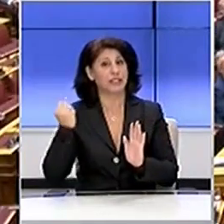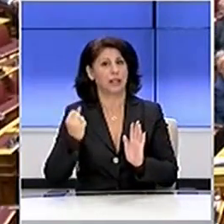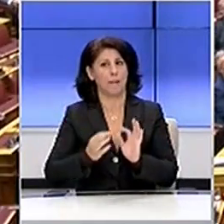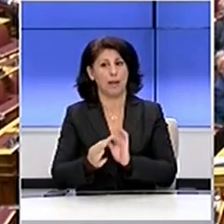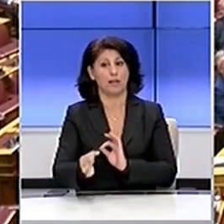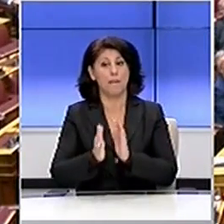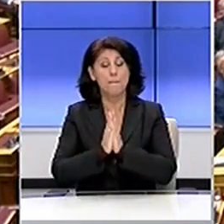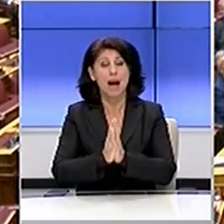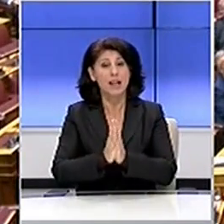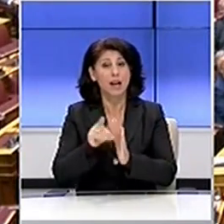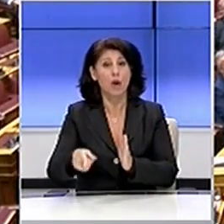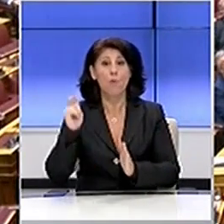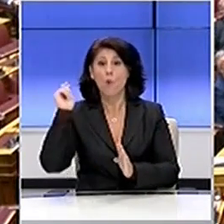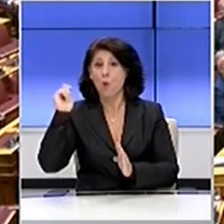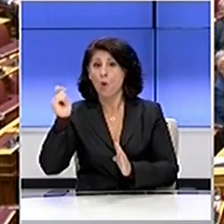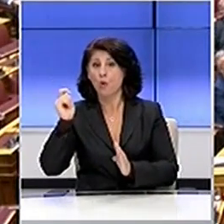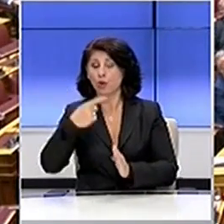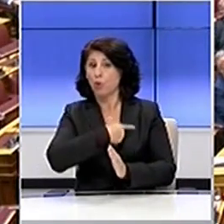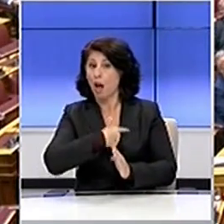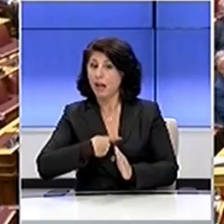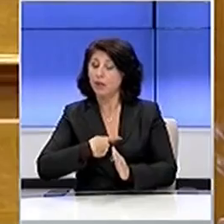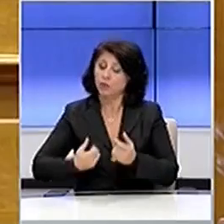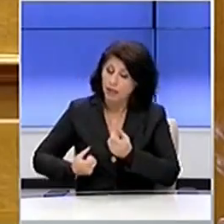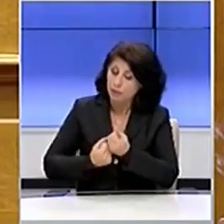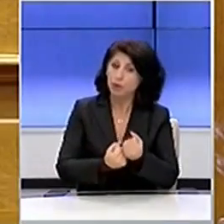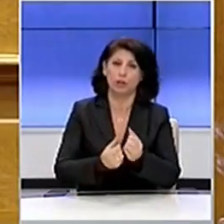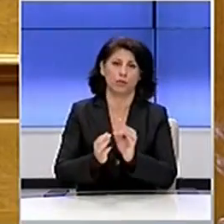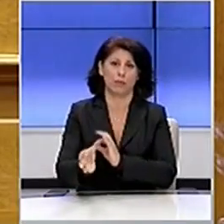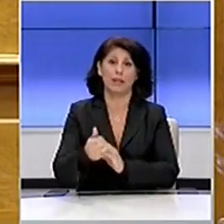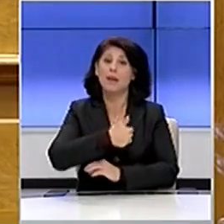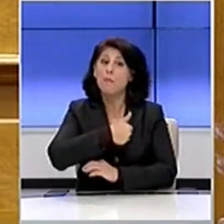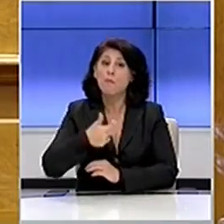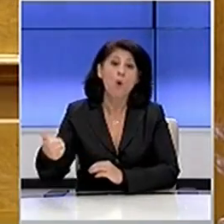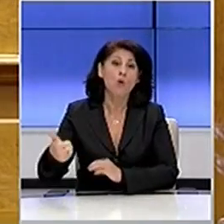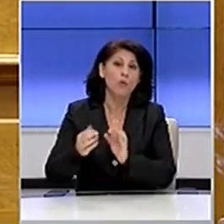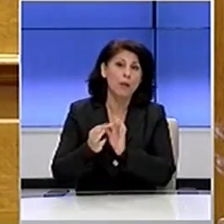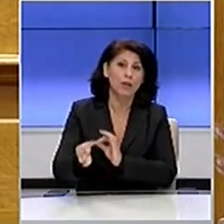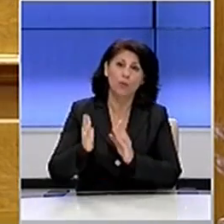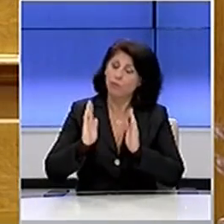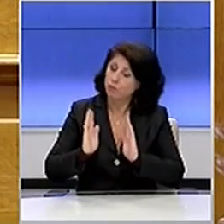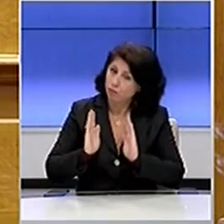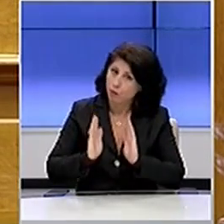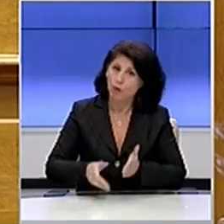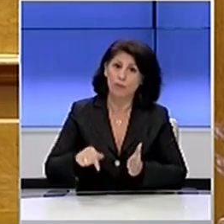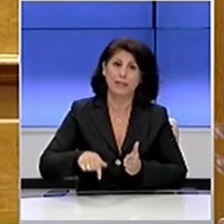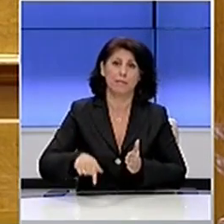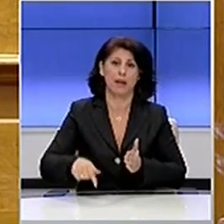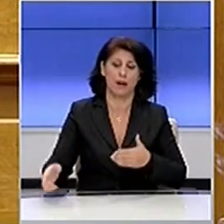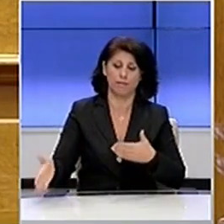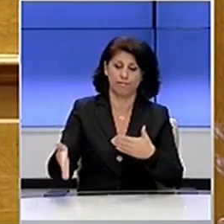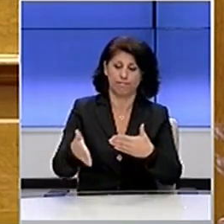και τους πολιτικούς αρχηγούς αυτά τα μέτρα να τα στηρίξουν. Είναι τα μόνα μέτρα τα οποία θα μας επιτρέψουν σήμερα να